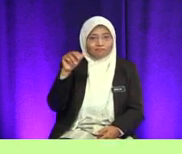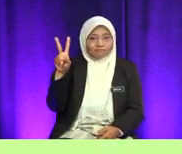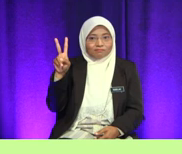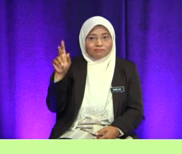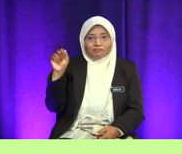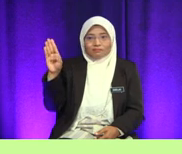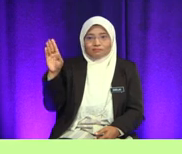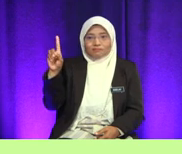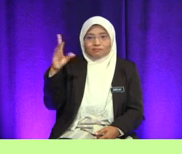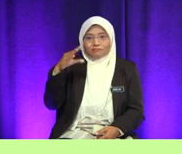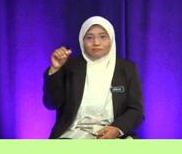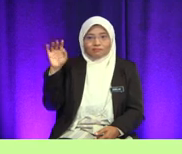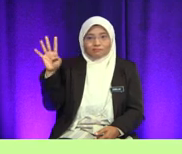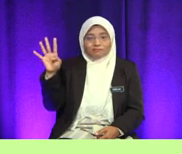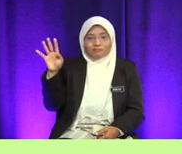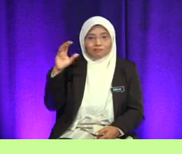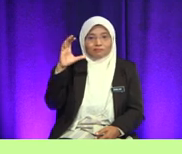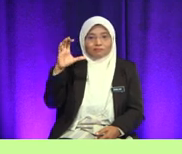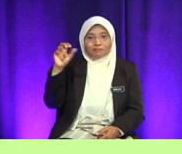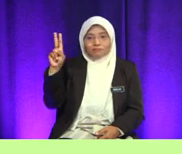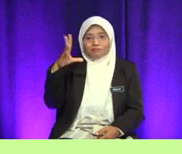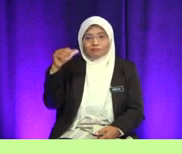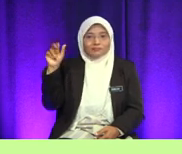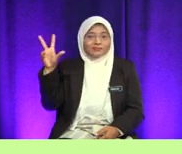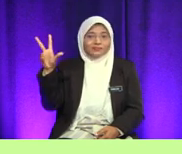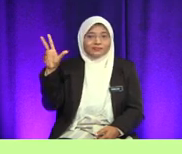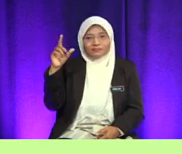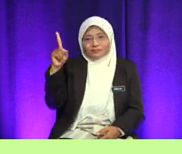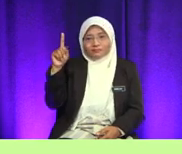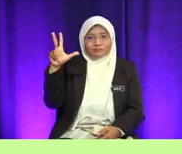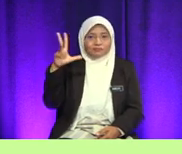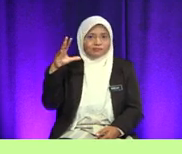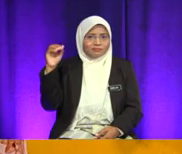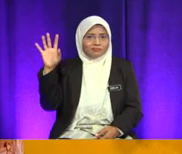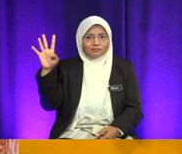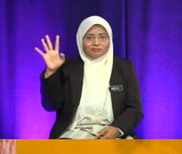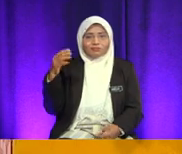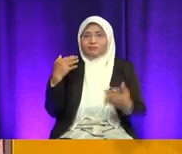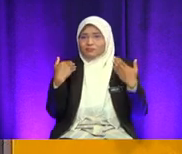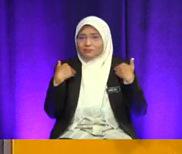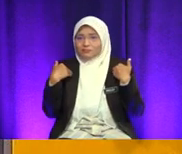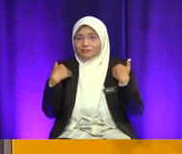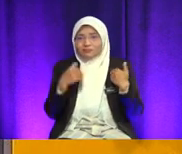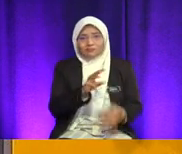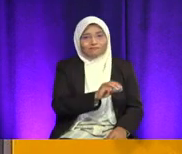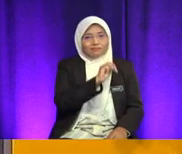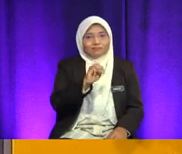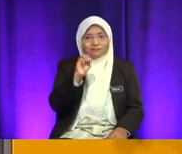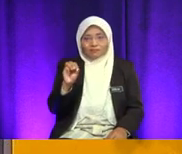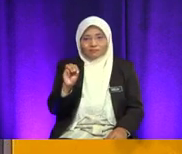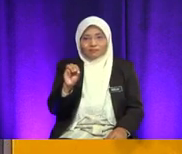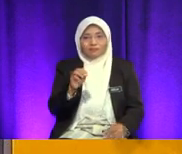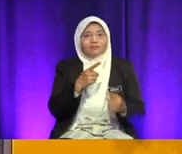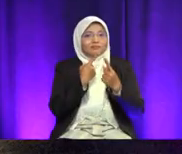4 Sin 2 dan 3 di 3 dan 4 oke Ada tak murid-murid Italia yang coba